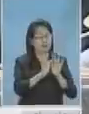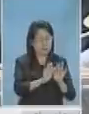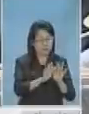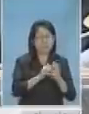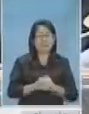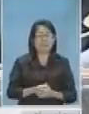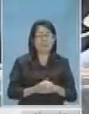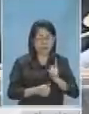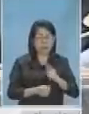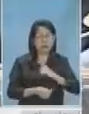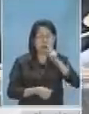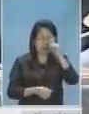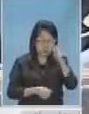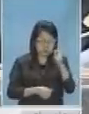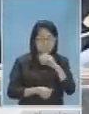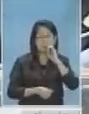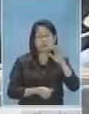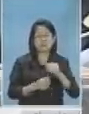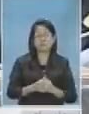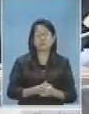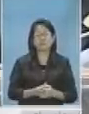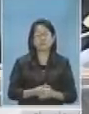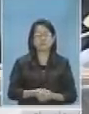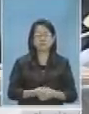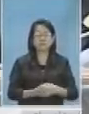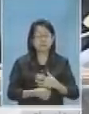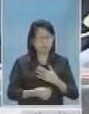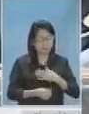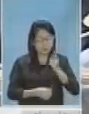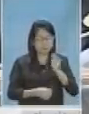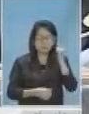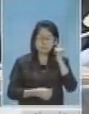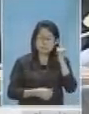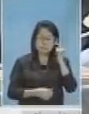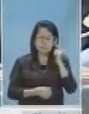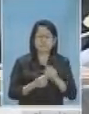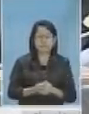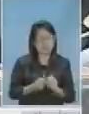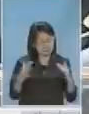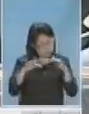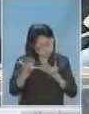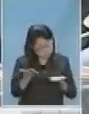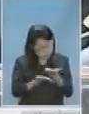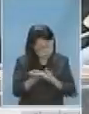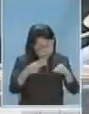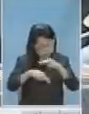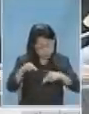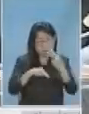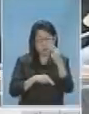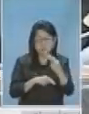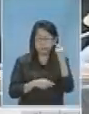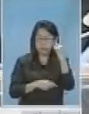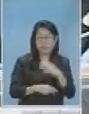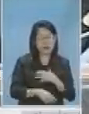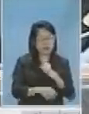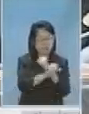กราบเรียนด้วยความเคารพจริงๆนะครับว่าเราต้องกลับมาพิจารณาแล้วดูกันจริงๆนะครับว่าจะรักษาช